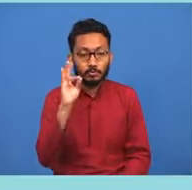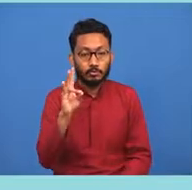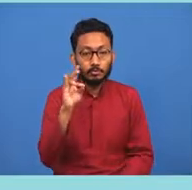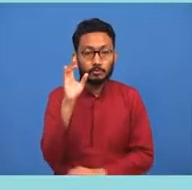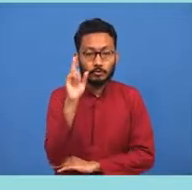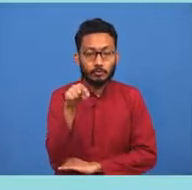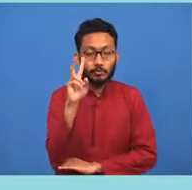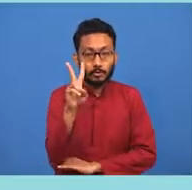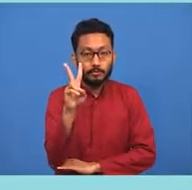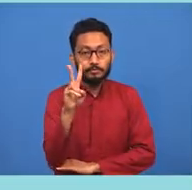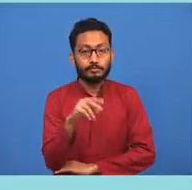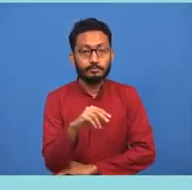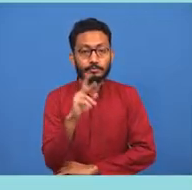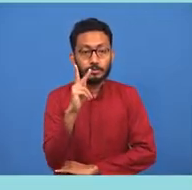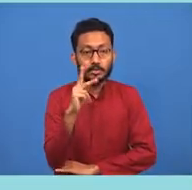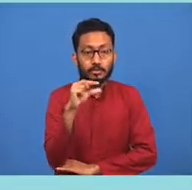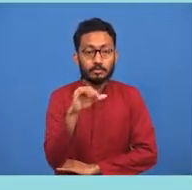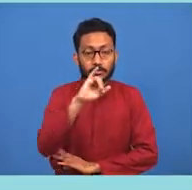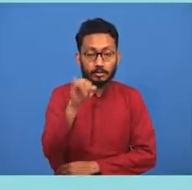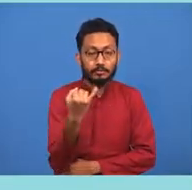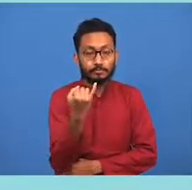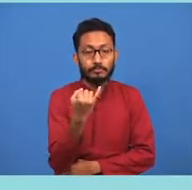67.2 kilojoule per mol.